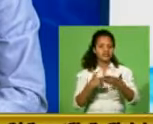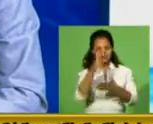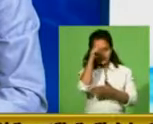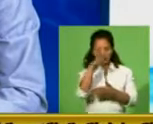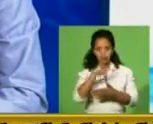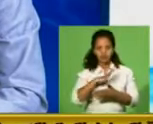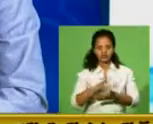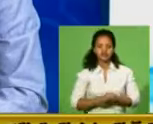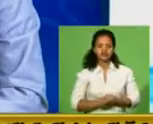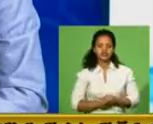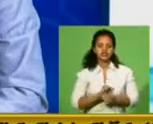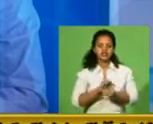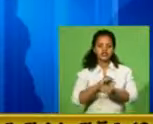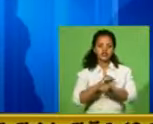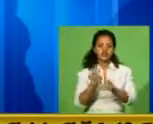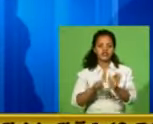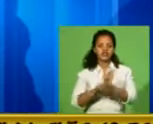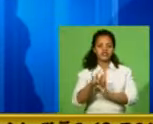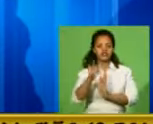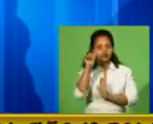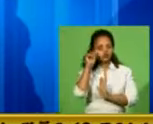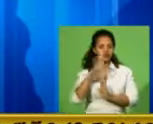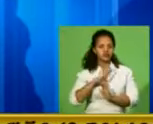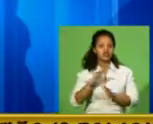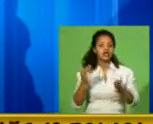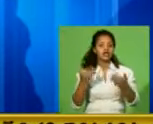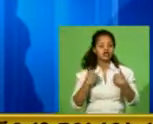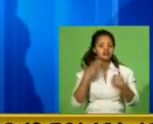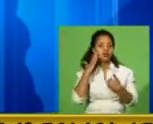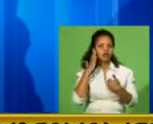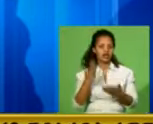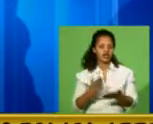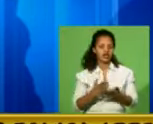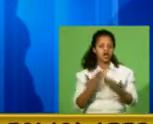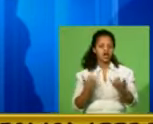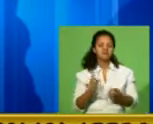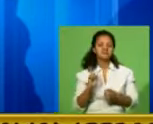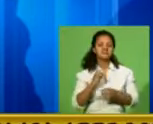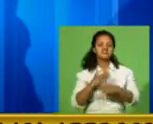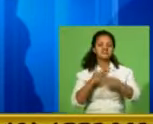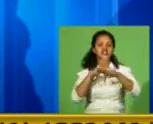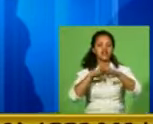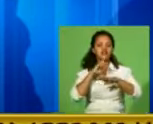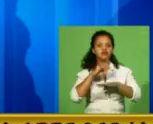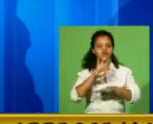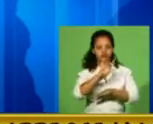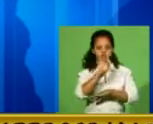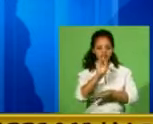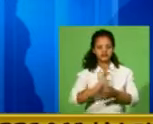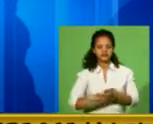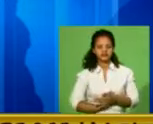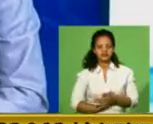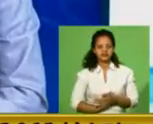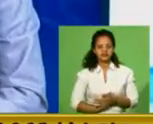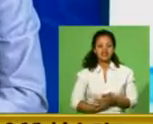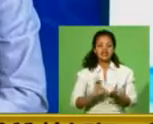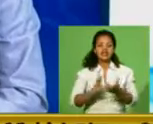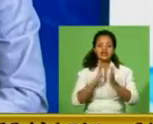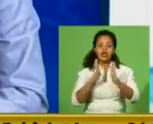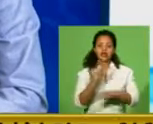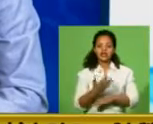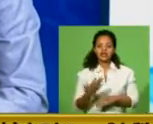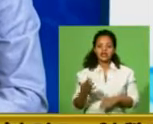ሰዎችም የኮሮና ቫይረስ የተገኘባቸው ሰዎች እንዳሉ ይታወቃልና አሁን በምን ደረጃ ላይ ነው የሚገኘው? እንግዲህ ከክልላዊ